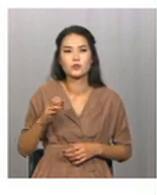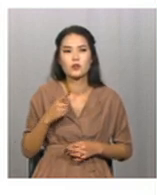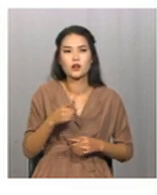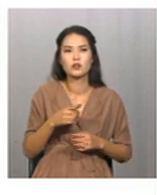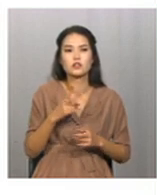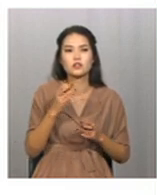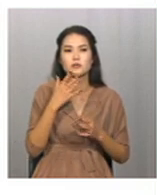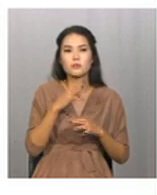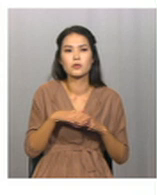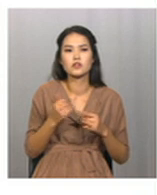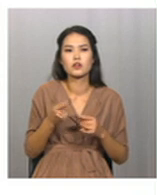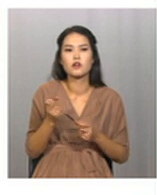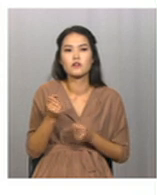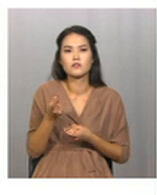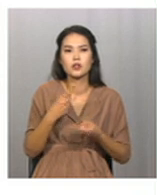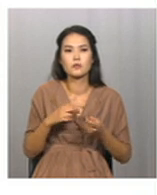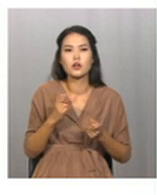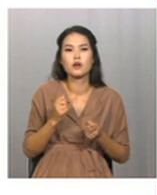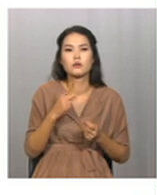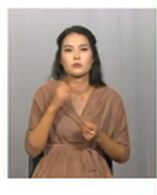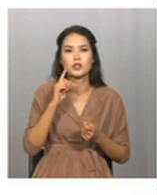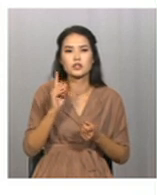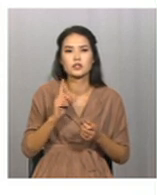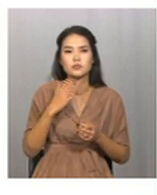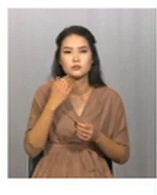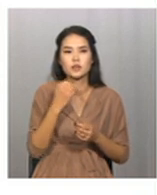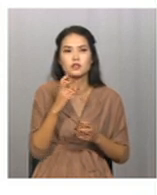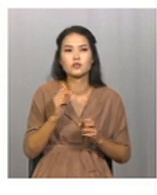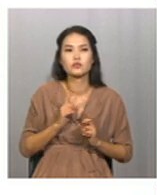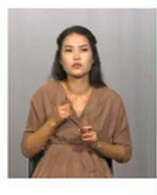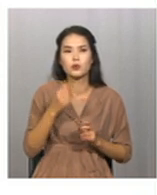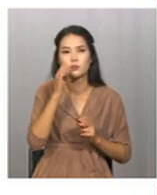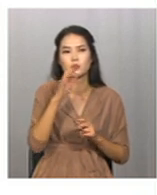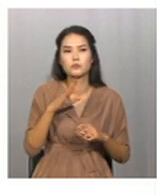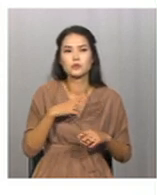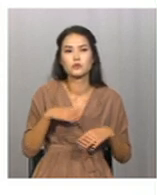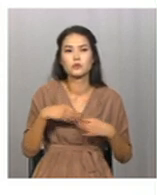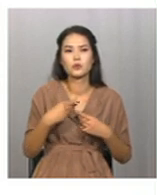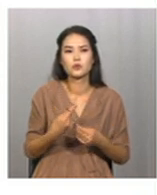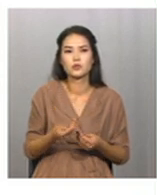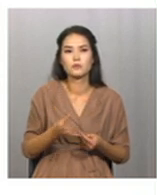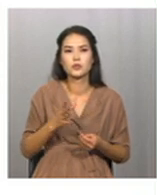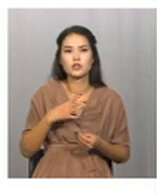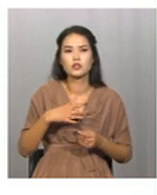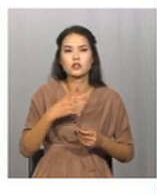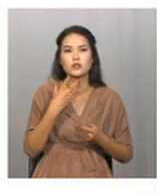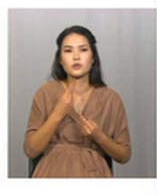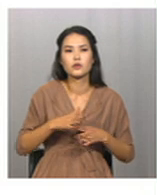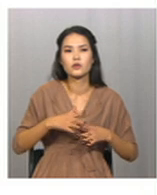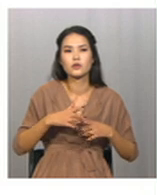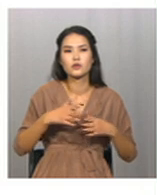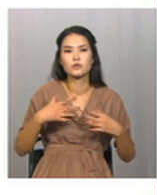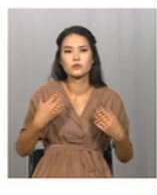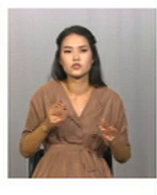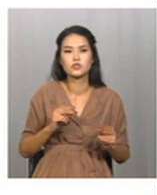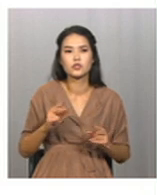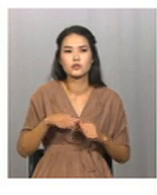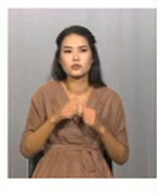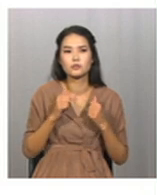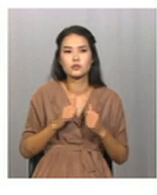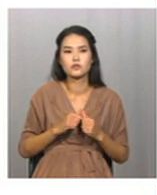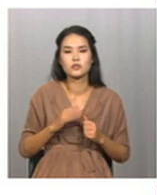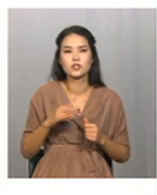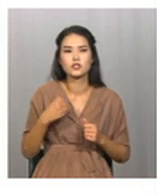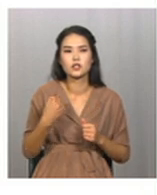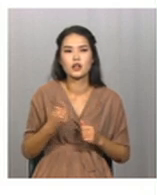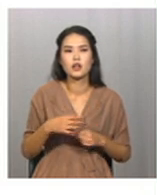не просит ее о взаимности, он благодарен за то, что Богу было угодно послать как громадное счастье любовь к